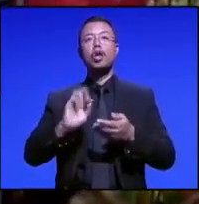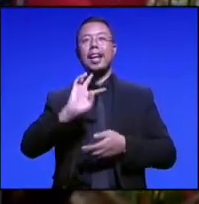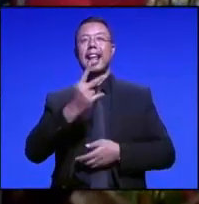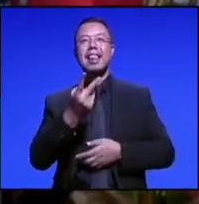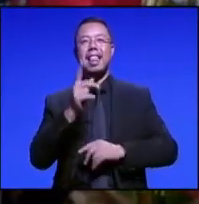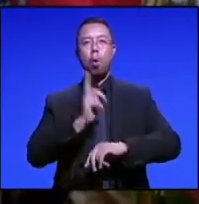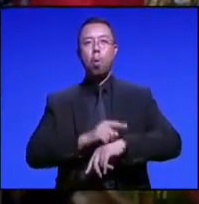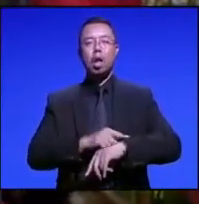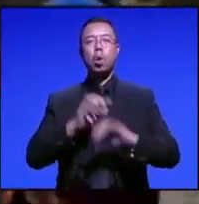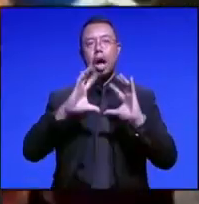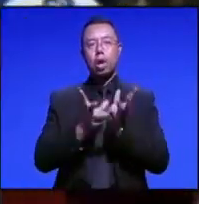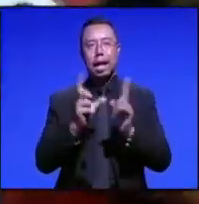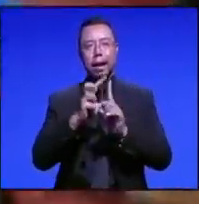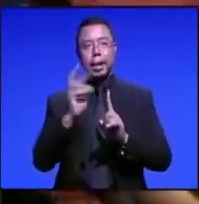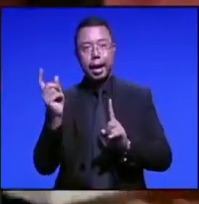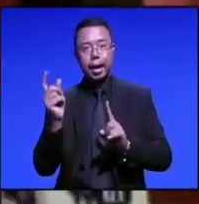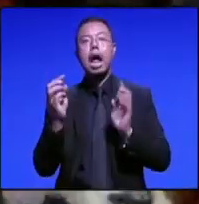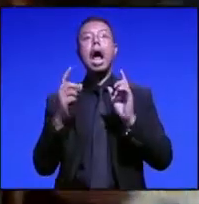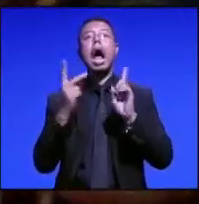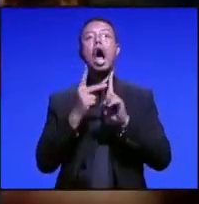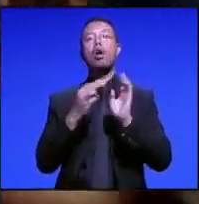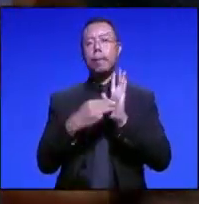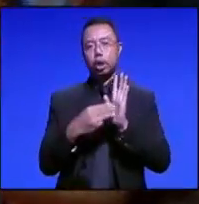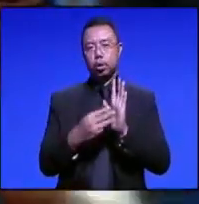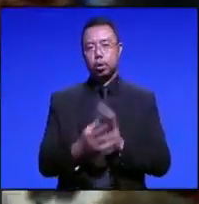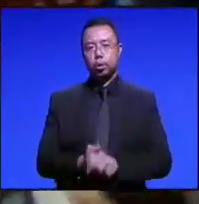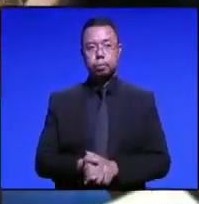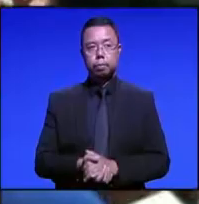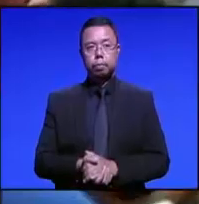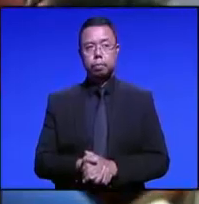waktu anggota DPR RI Harun Masiku.